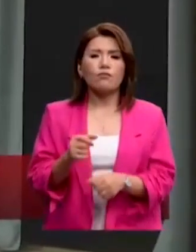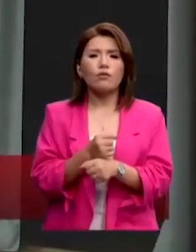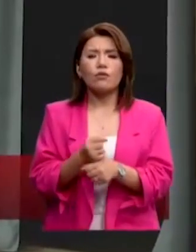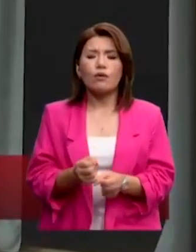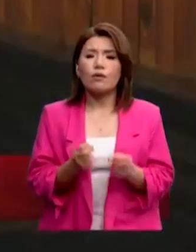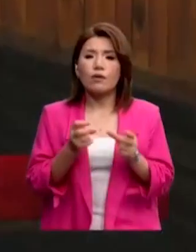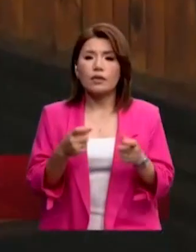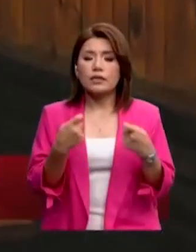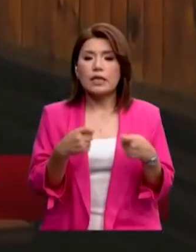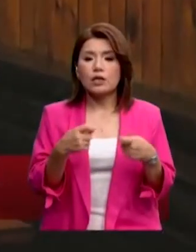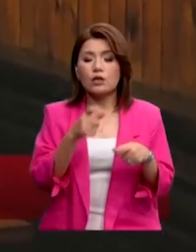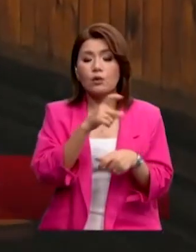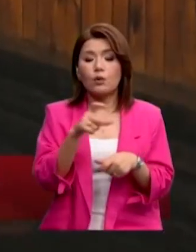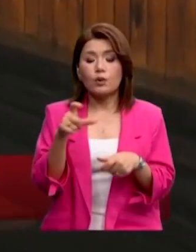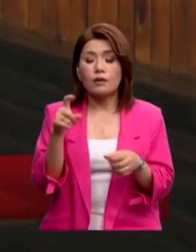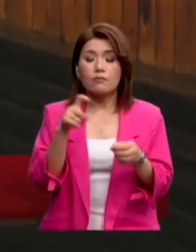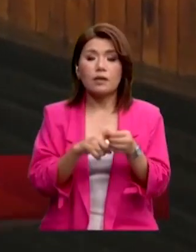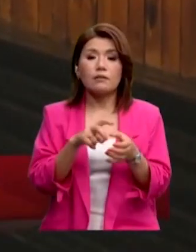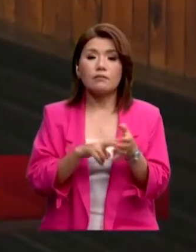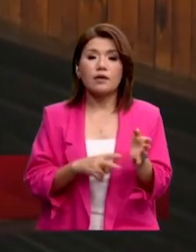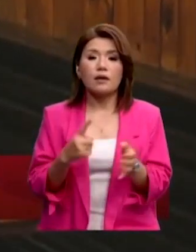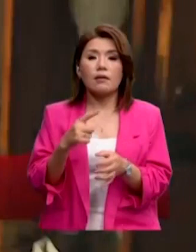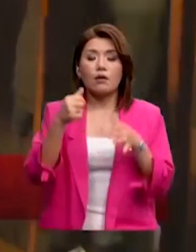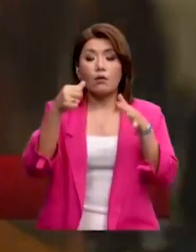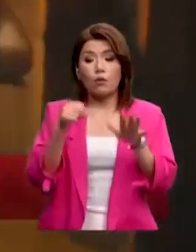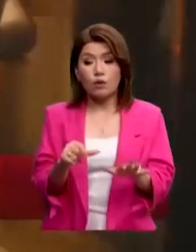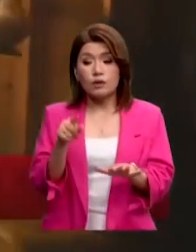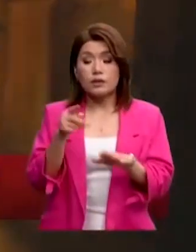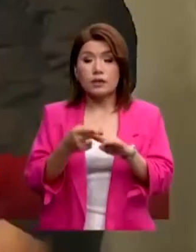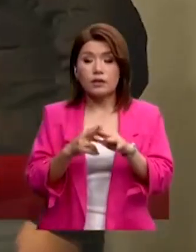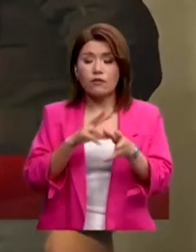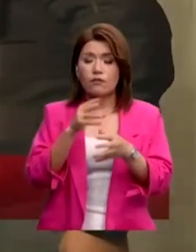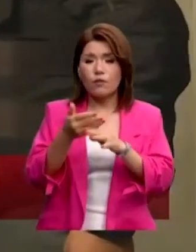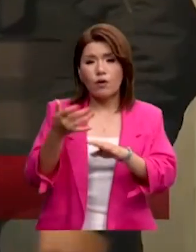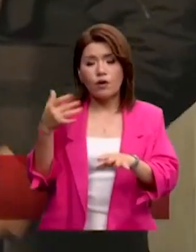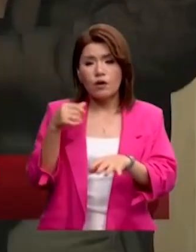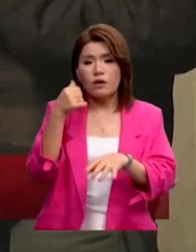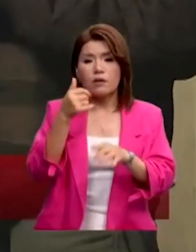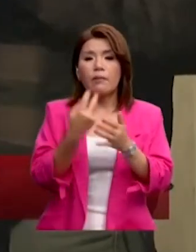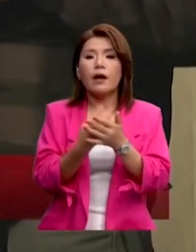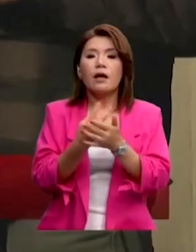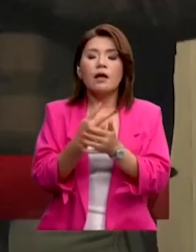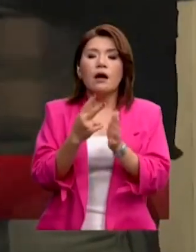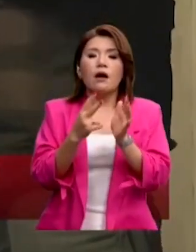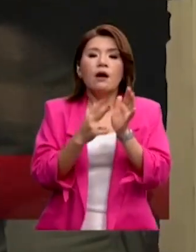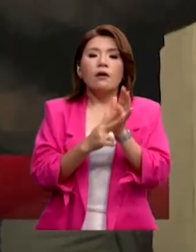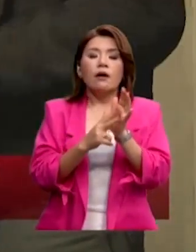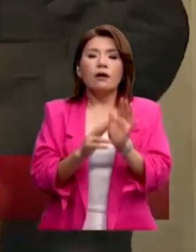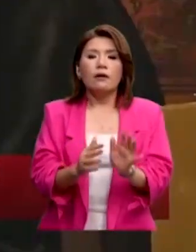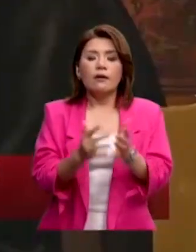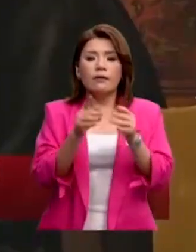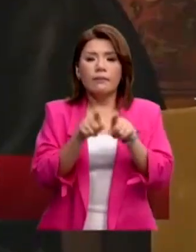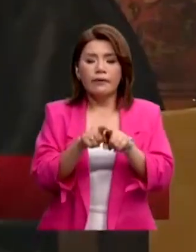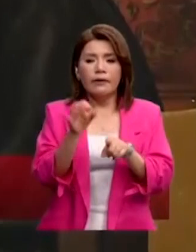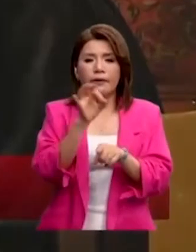сфере торговли людьми зарегистрировали в Казахстане за первое полугодие. Причем за весь прошлый год показатель составил около 80 случаев. В